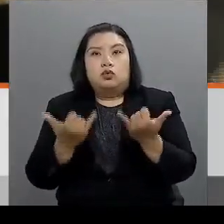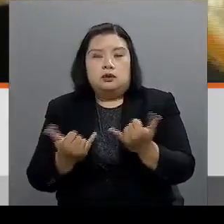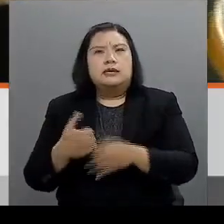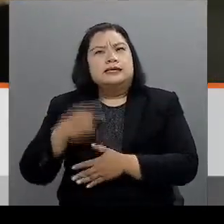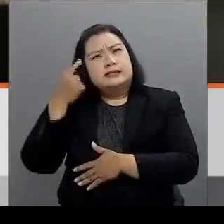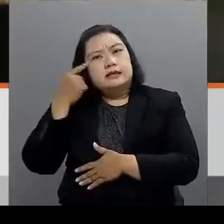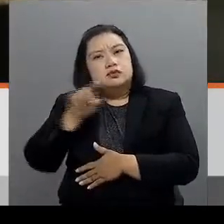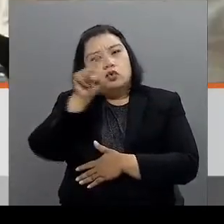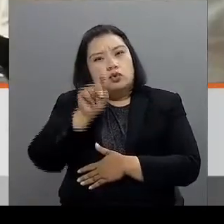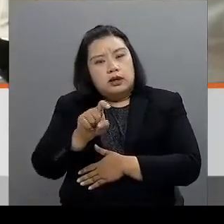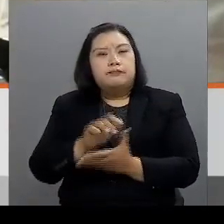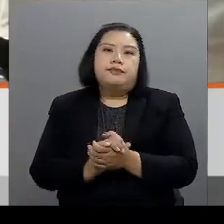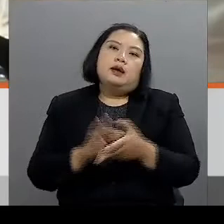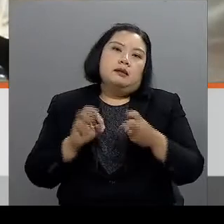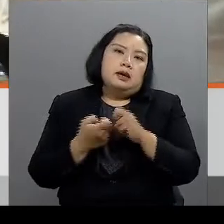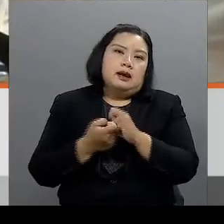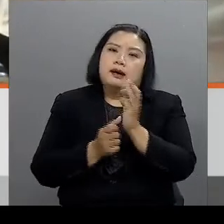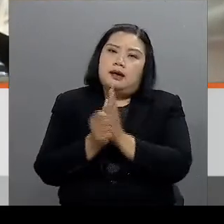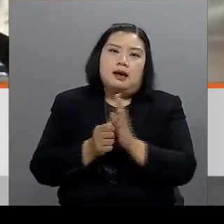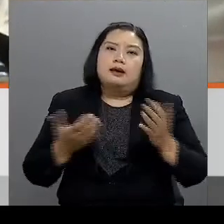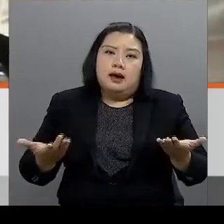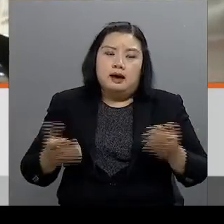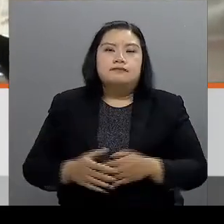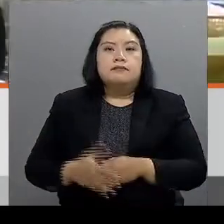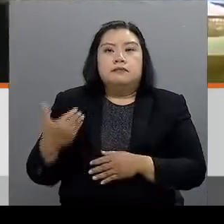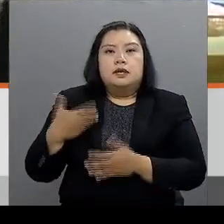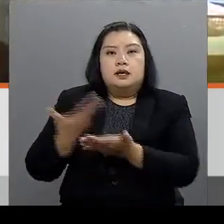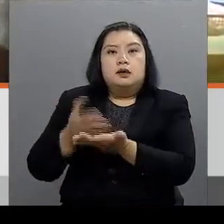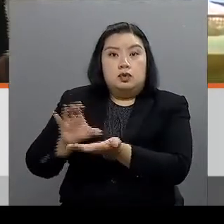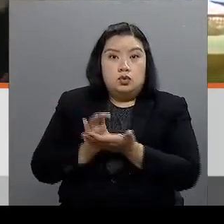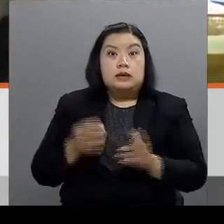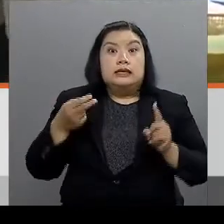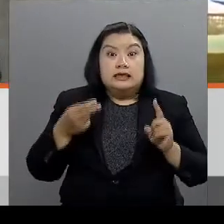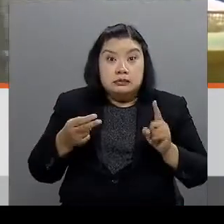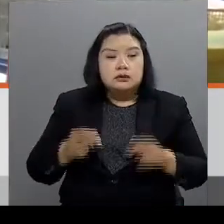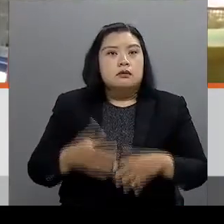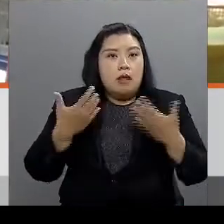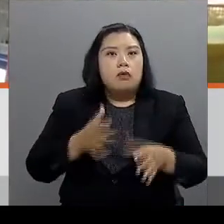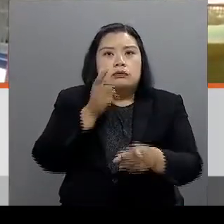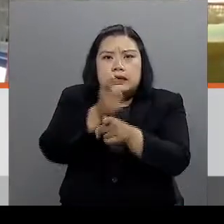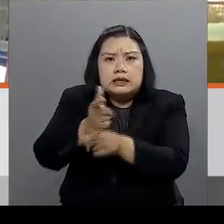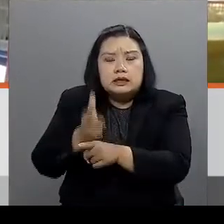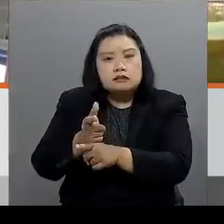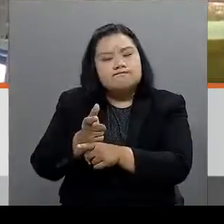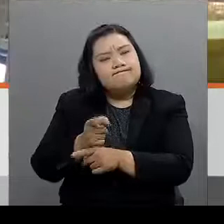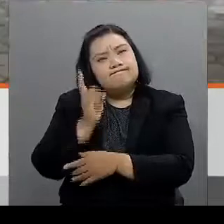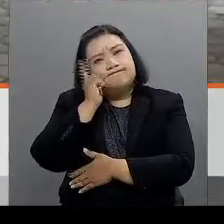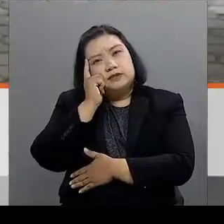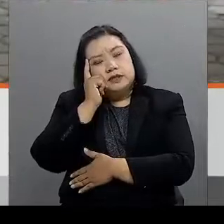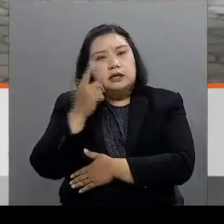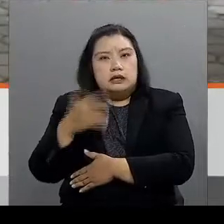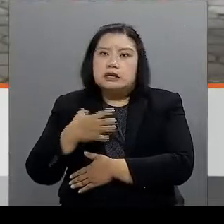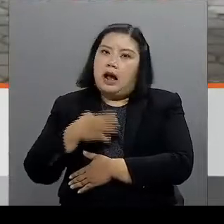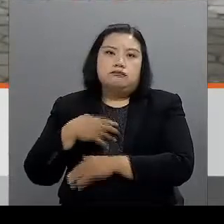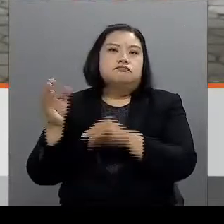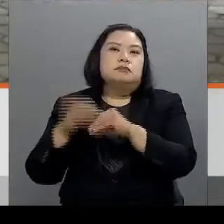างแก้ไขปัญหากระทั่งมีผู้ให้ทุน10,000 บาทเพื่อซื้อข้าวแจกคนในชุมชนแต่ว่ากลุ่มชาวบ้านคิดนอกกรอบค่ะวาง